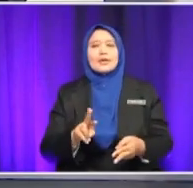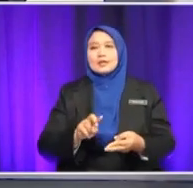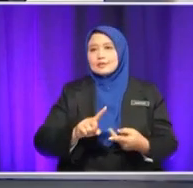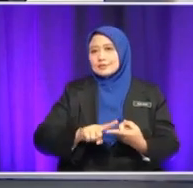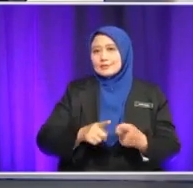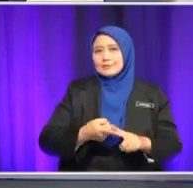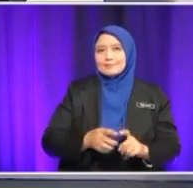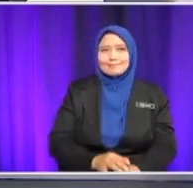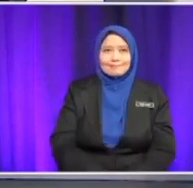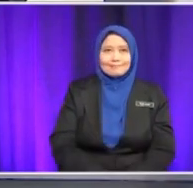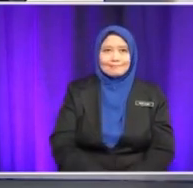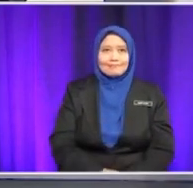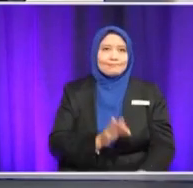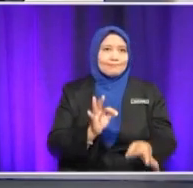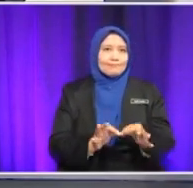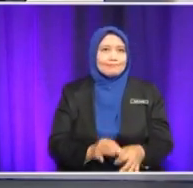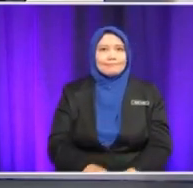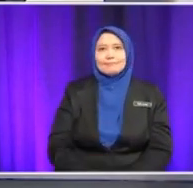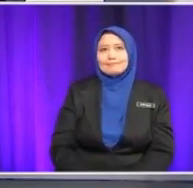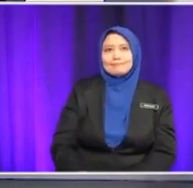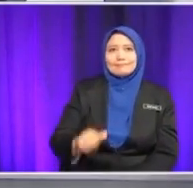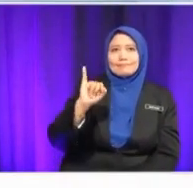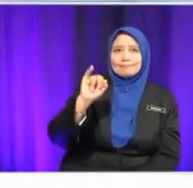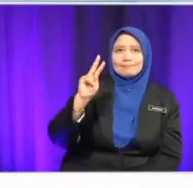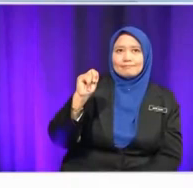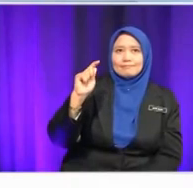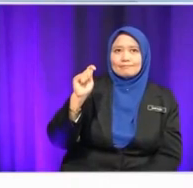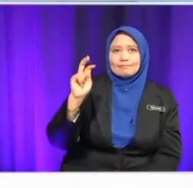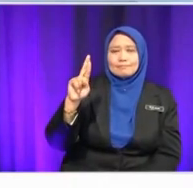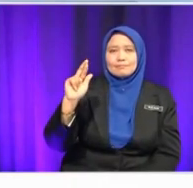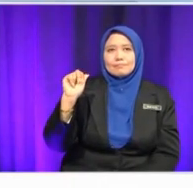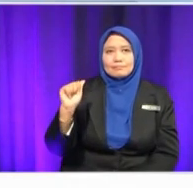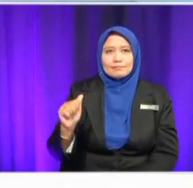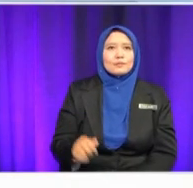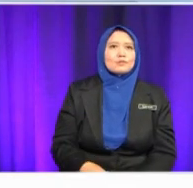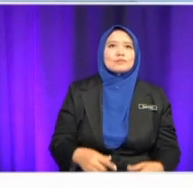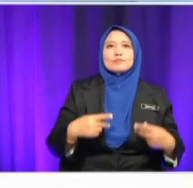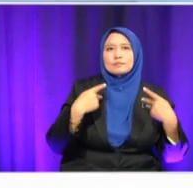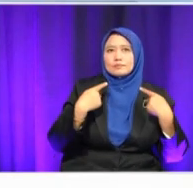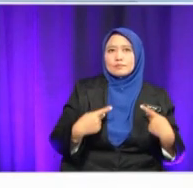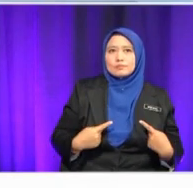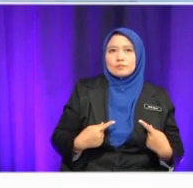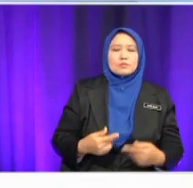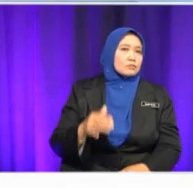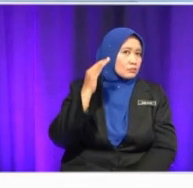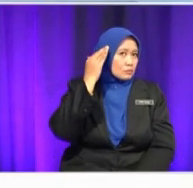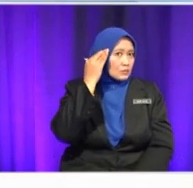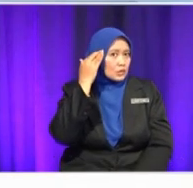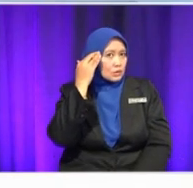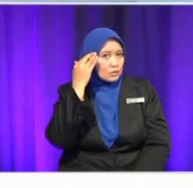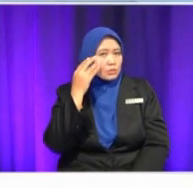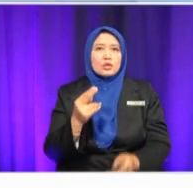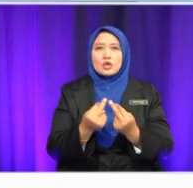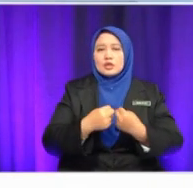oke di sini kebolehan untuk eh membuat penilaian Kediri dan menggunakan